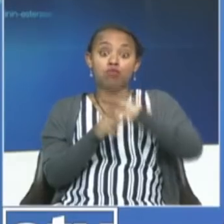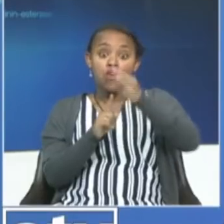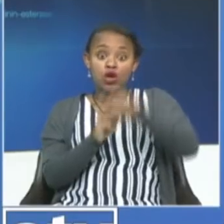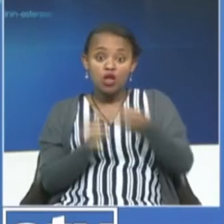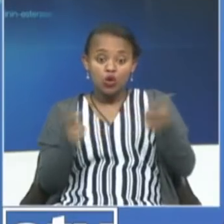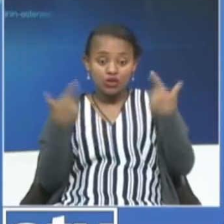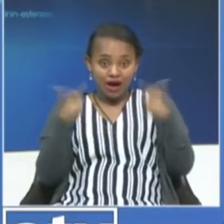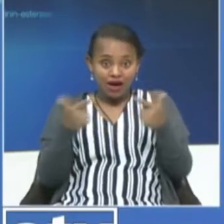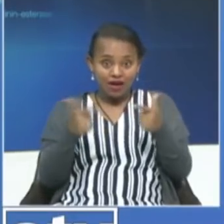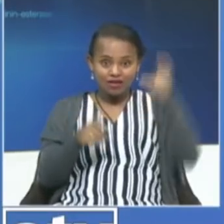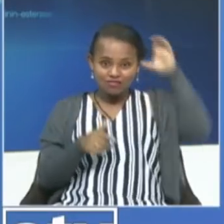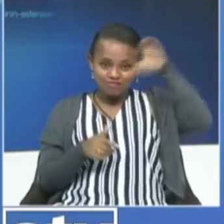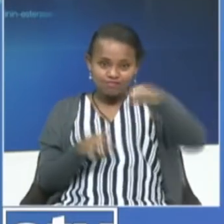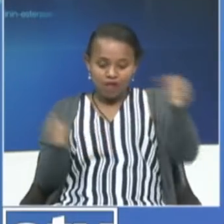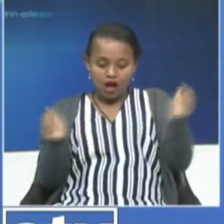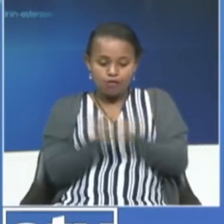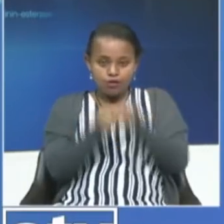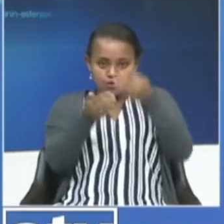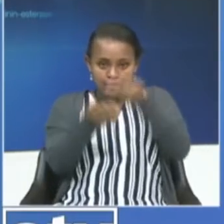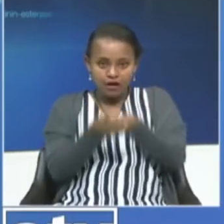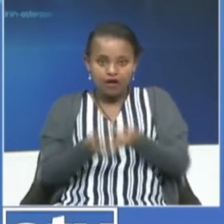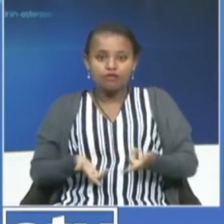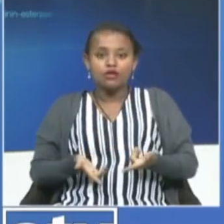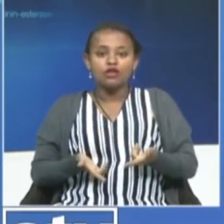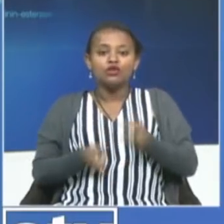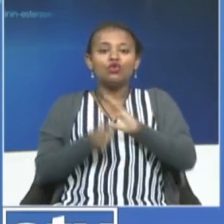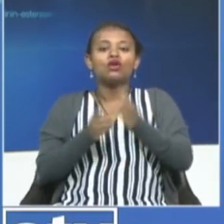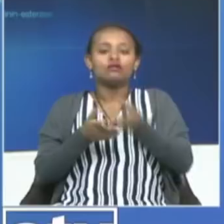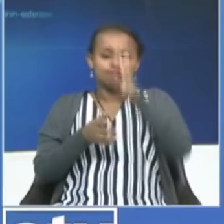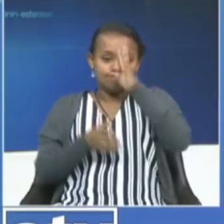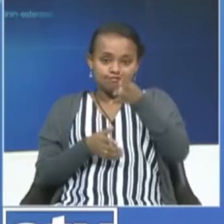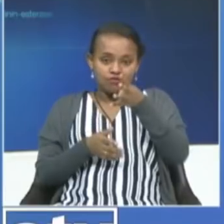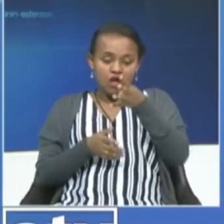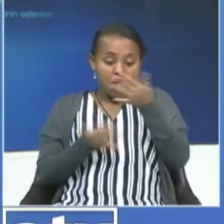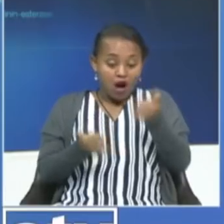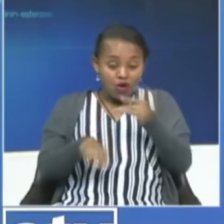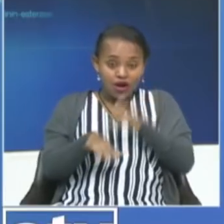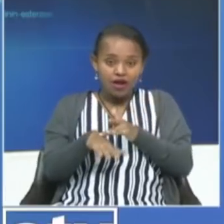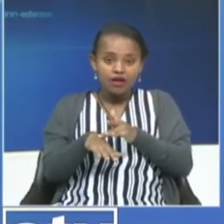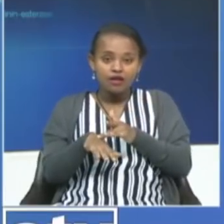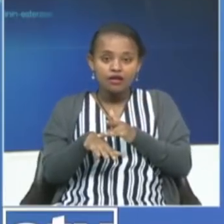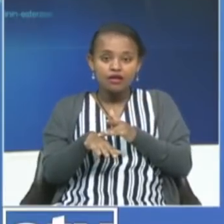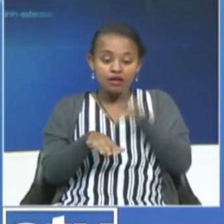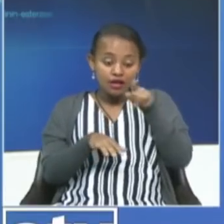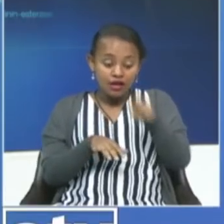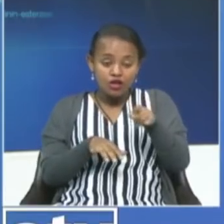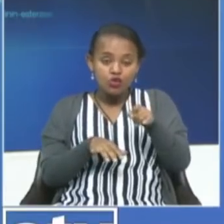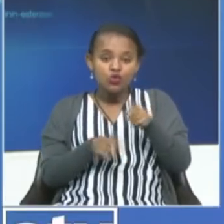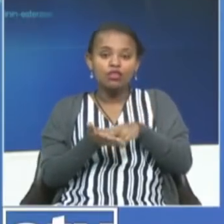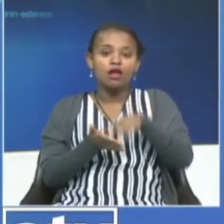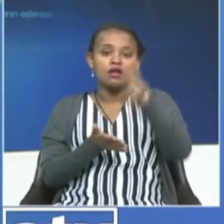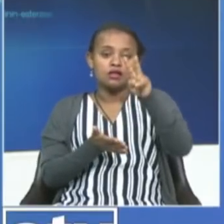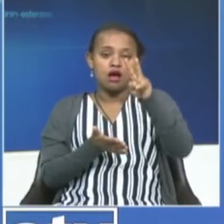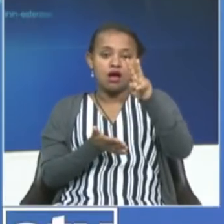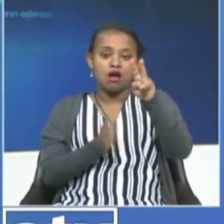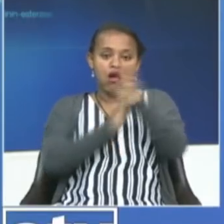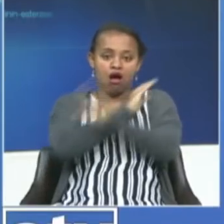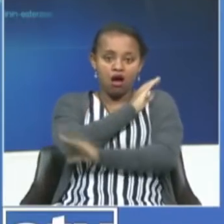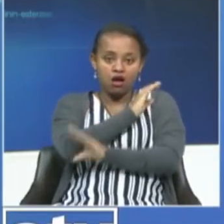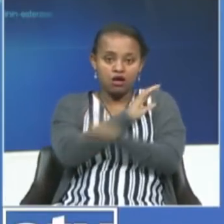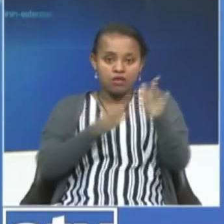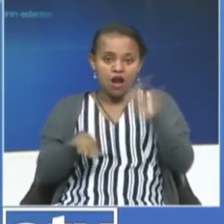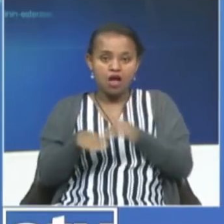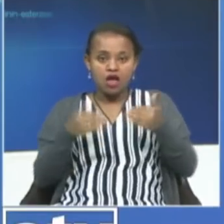በሁኔታዎች አጋጣሚ ተገደው አብሮ የመቀራረብ ሁኔታዎች ተፈጥረዋል። ስለዚህ አሁን ላይ ከነሱ የተነሳ አገርም